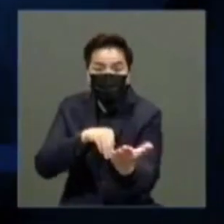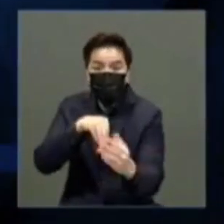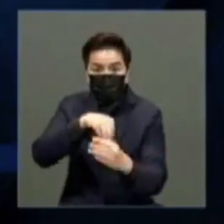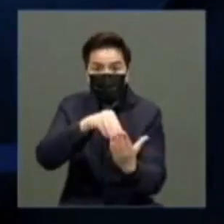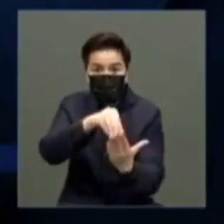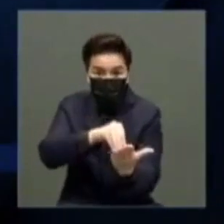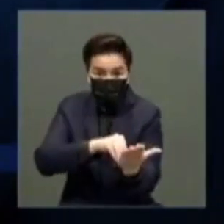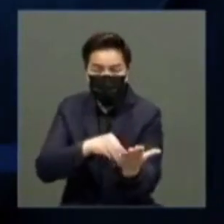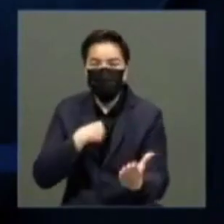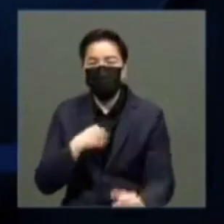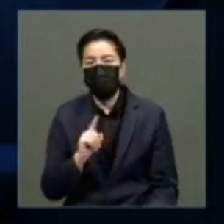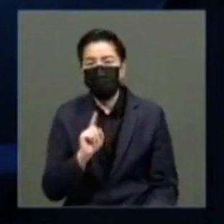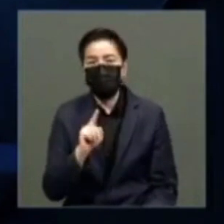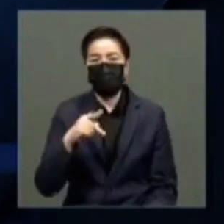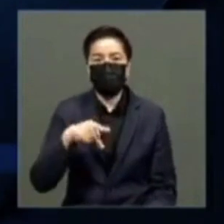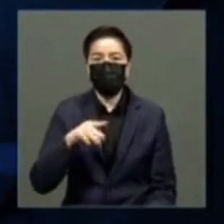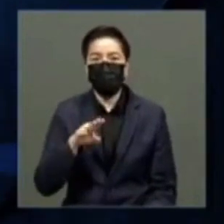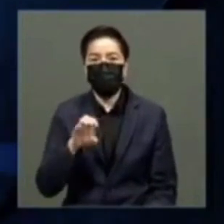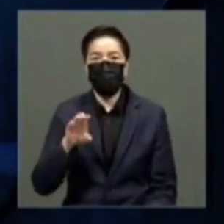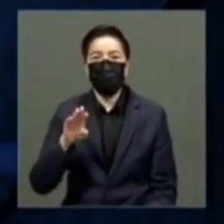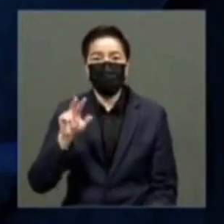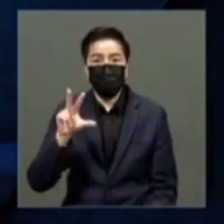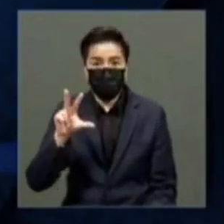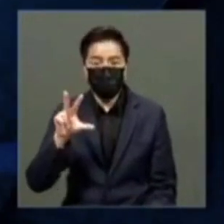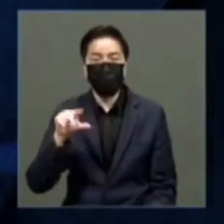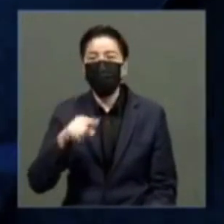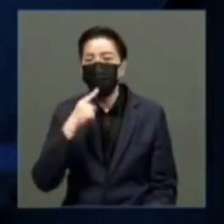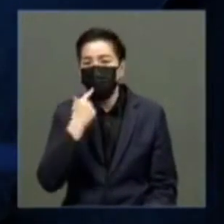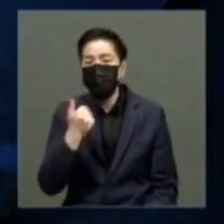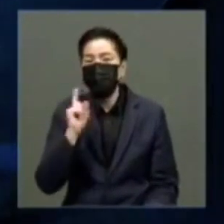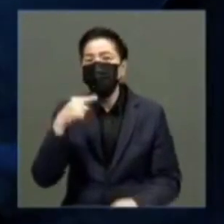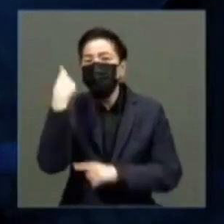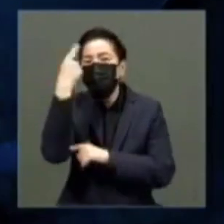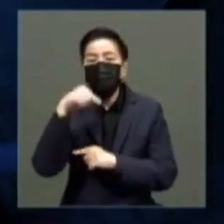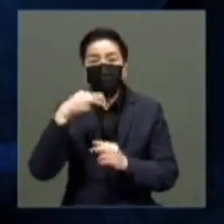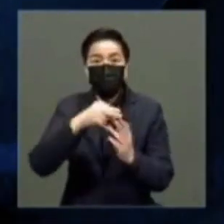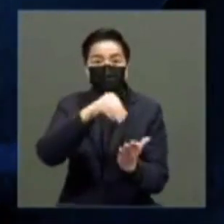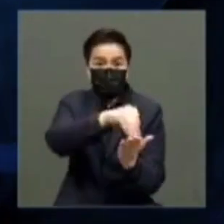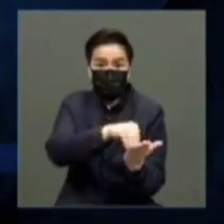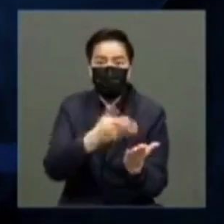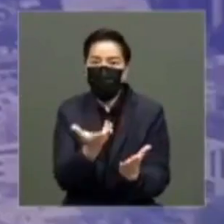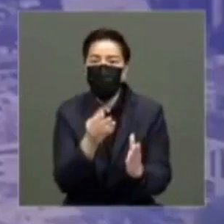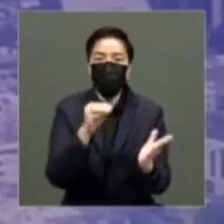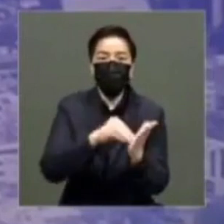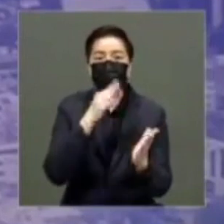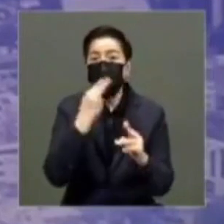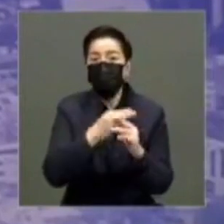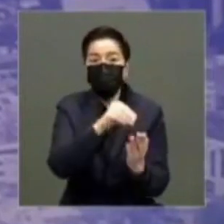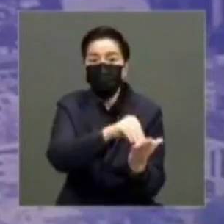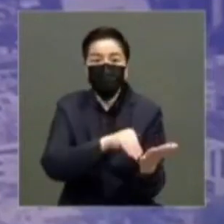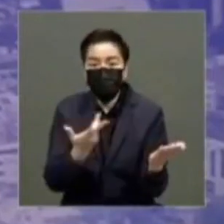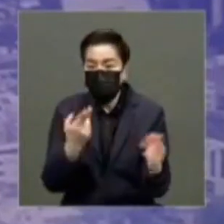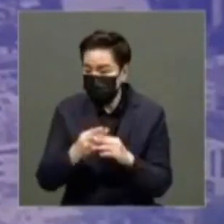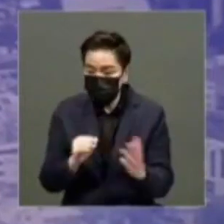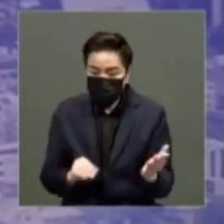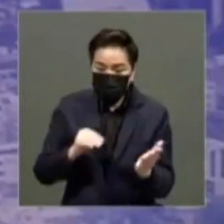มีทั้งสิ้น 1,443 แห่งอันนี้ย้ำนะคะว่าเป็นเฉพาะที่ขึ้นทะเบียนหากท่านไม่ได้อยู่ในลิสต์ของการขึ้นท